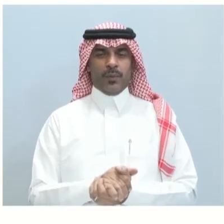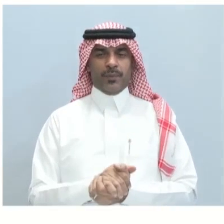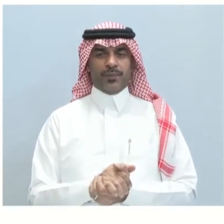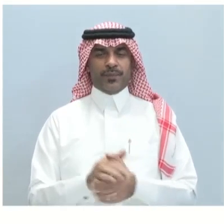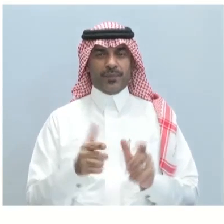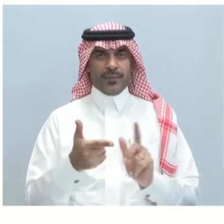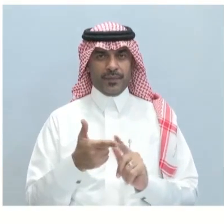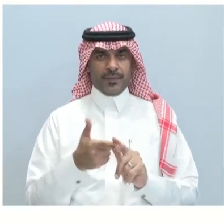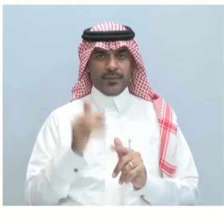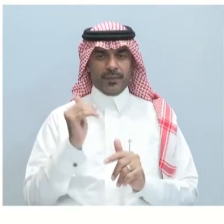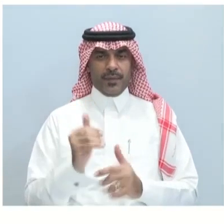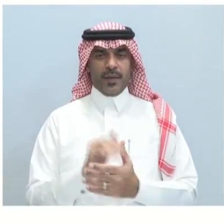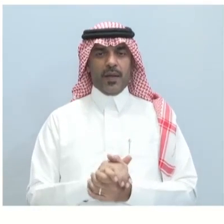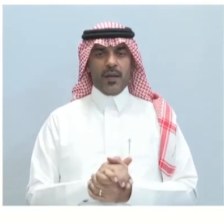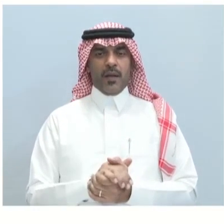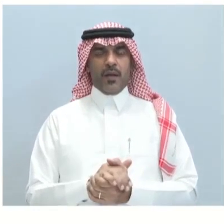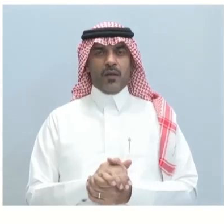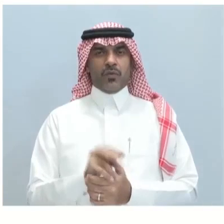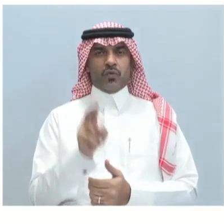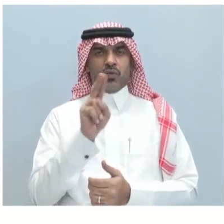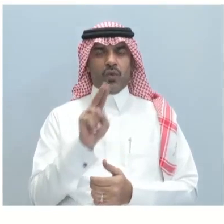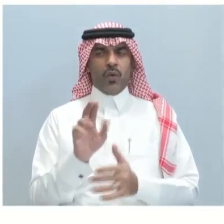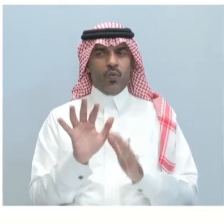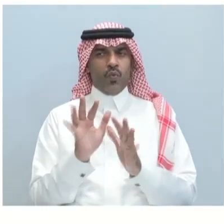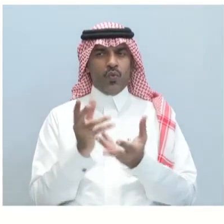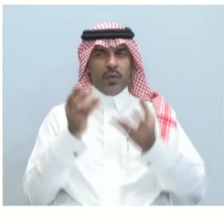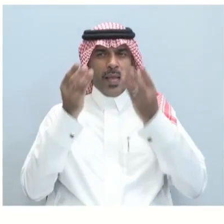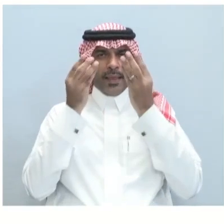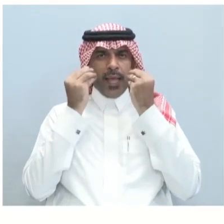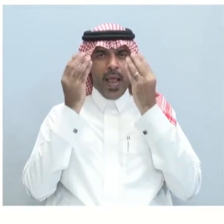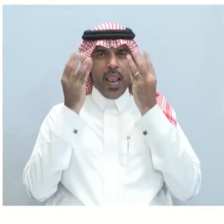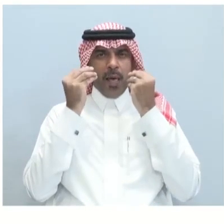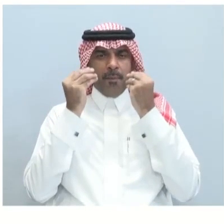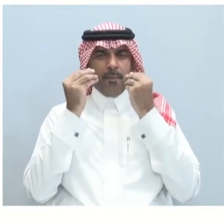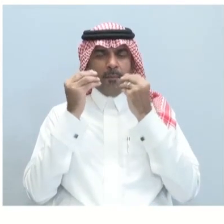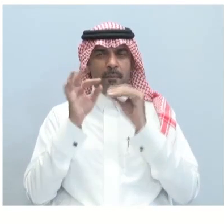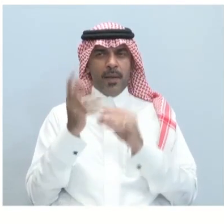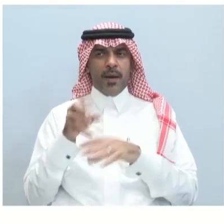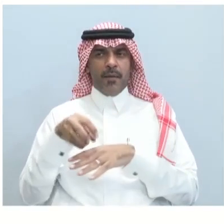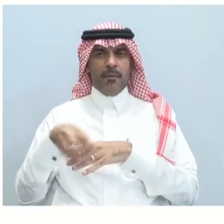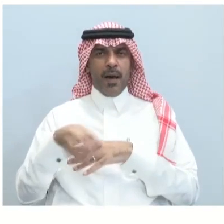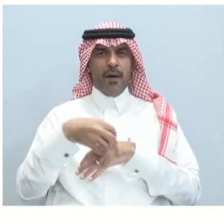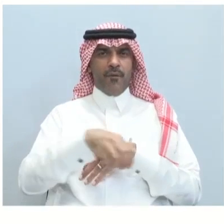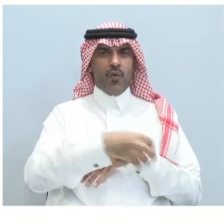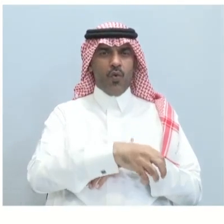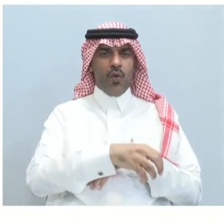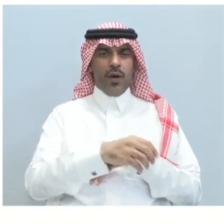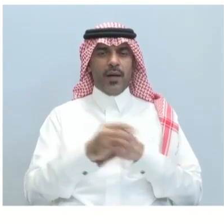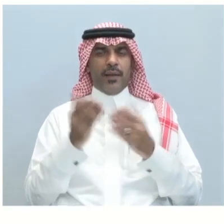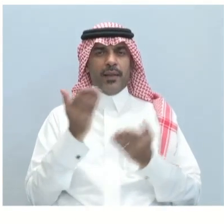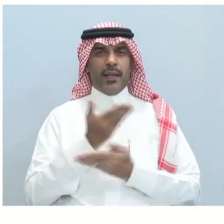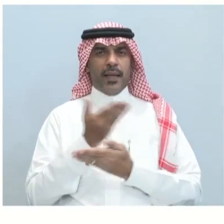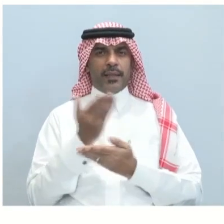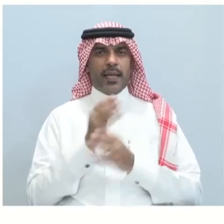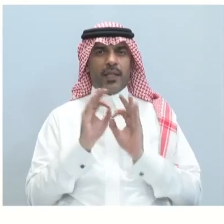السؤال الذي يليه ماذا اتعلم من معرفه فروع الدراسات الاجتماعيه باذن